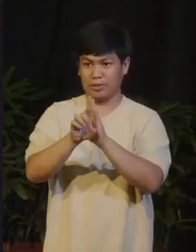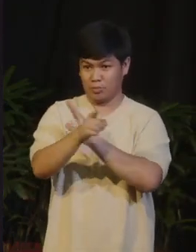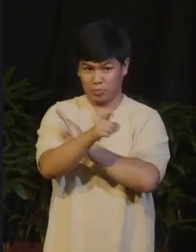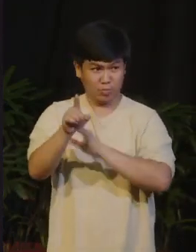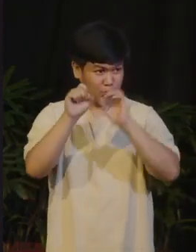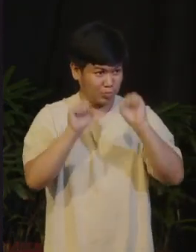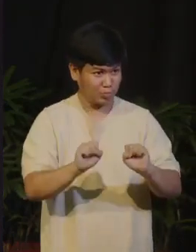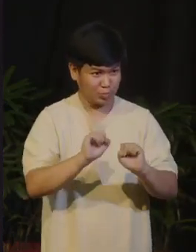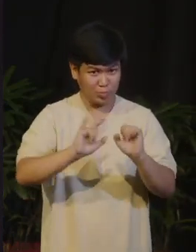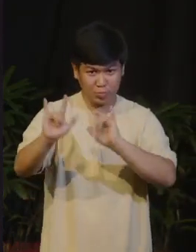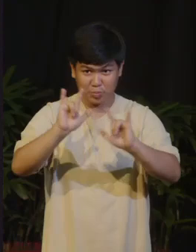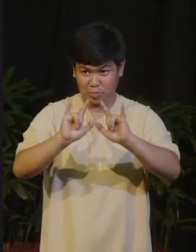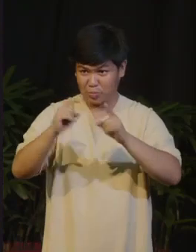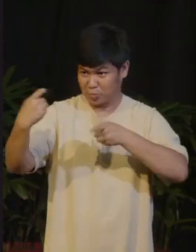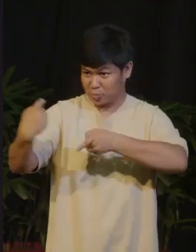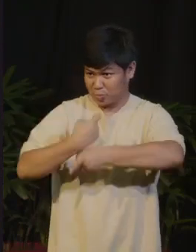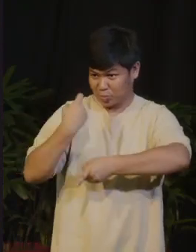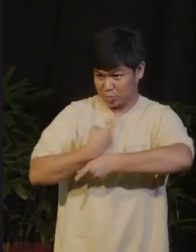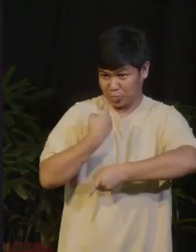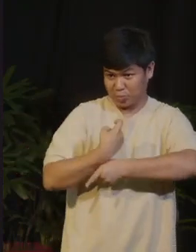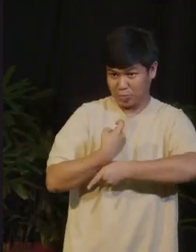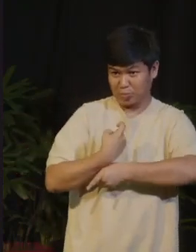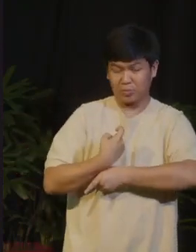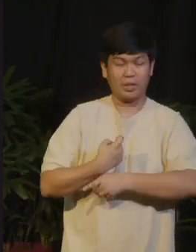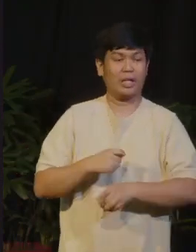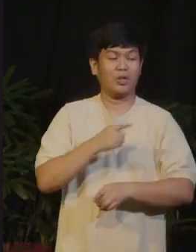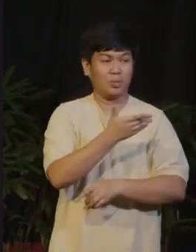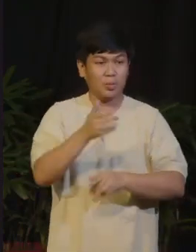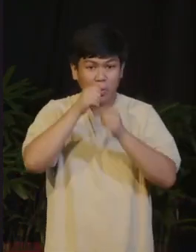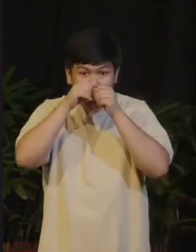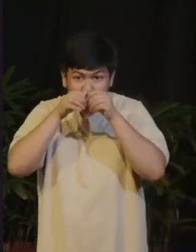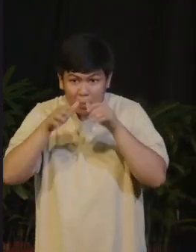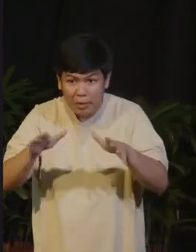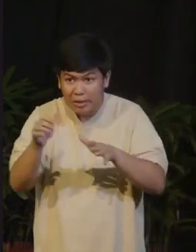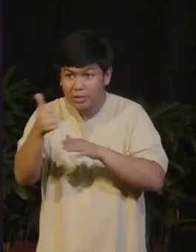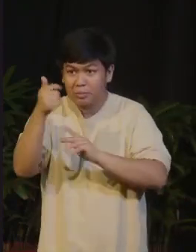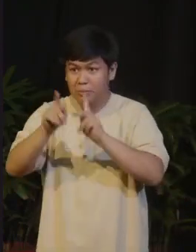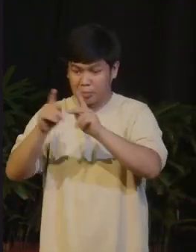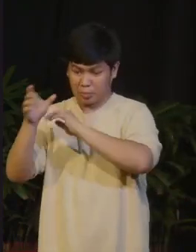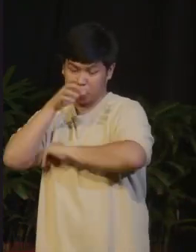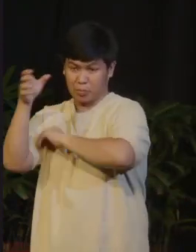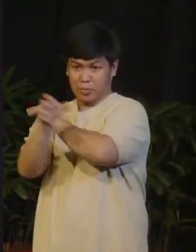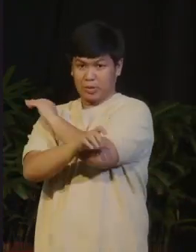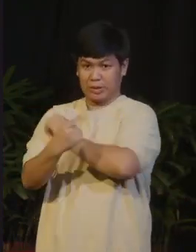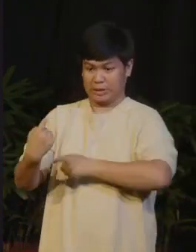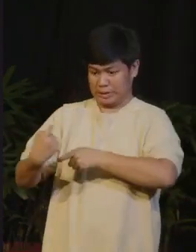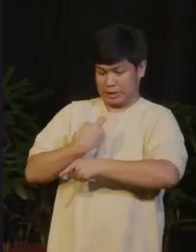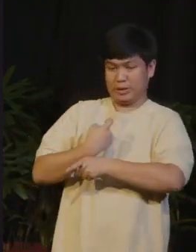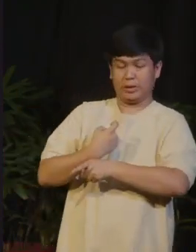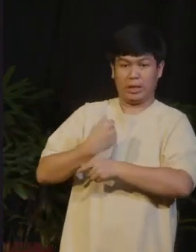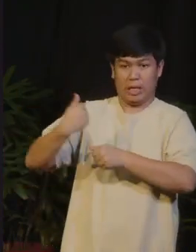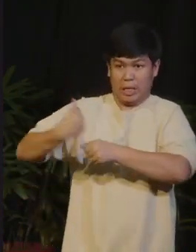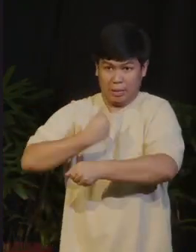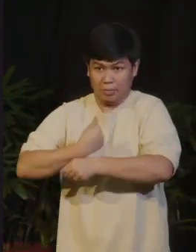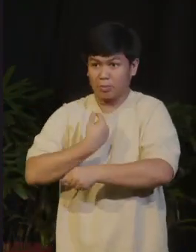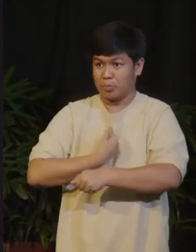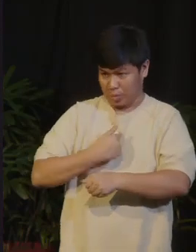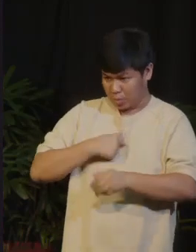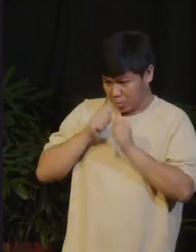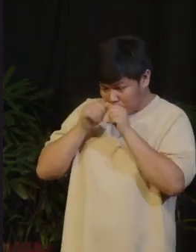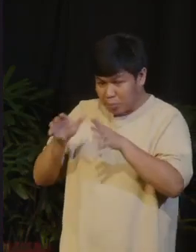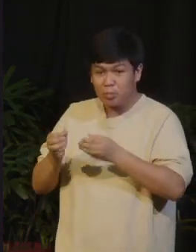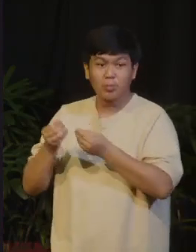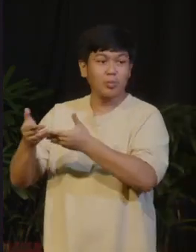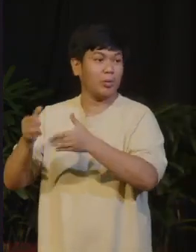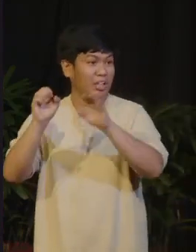do good to those who hate you, bless those who curse you, pray for those who abuse you.